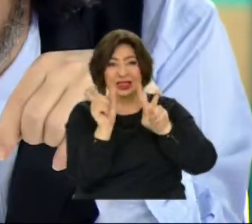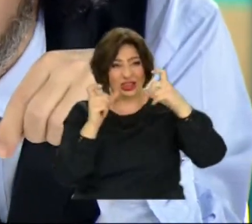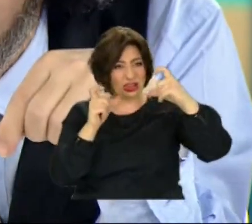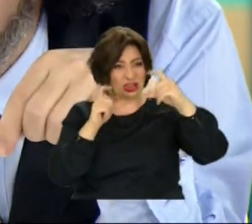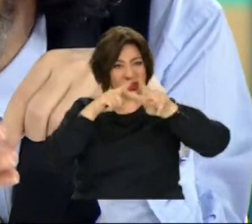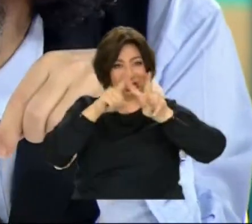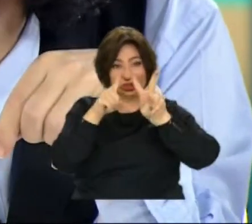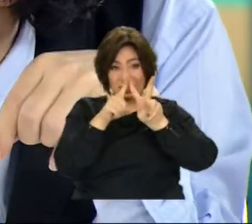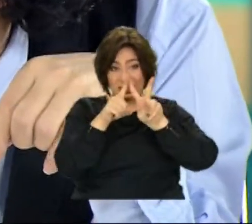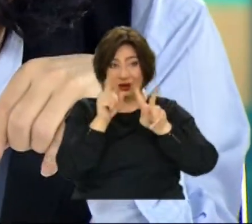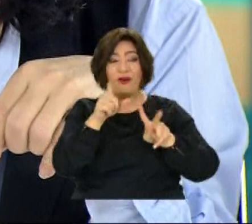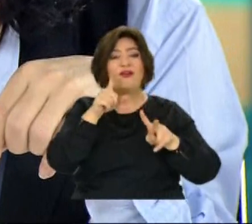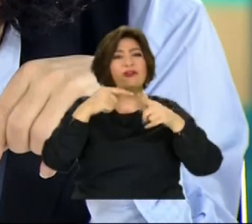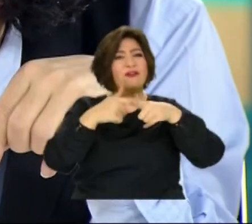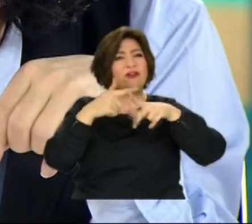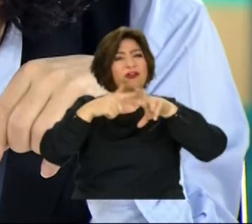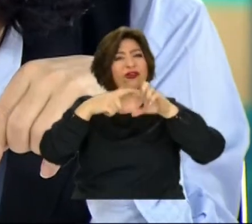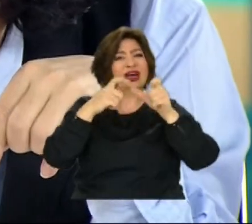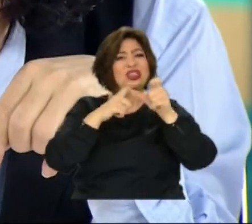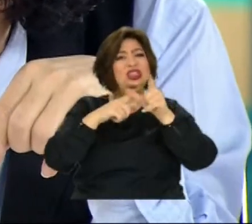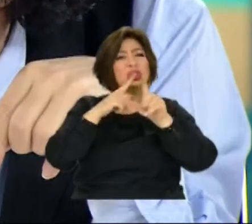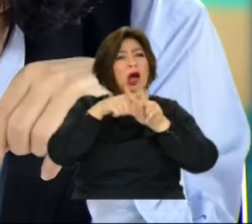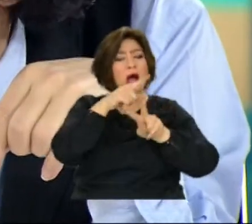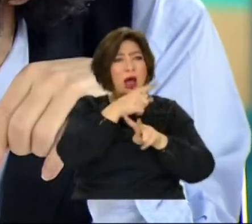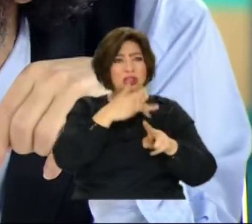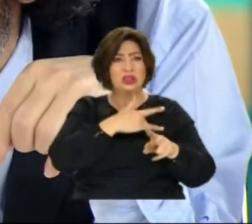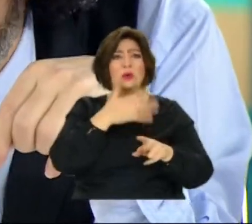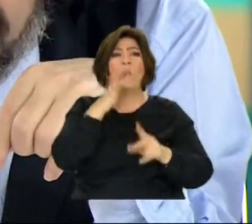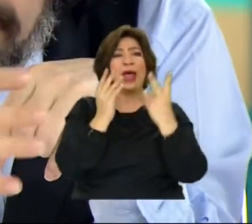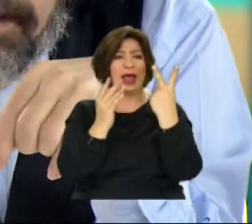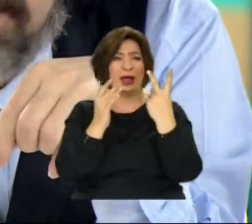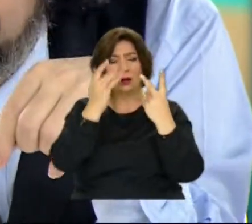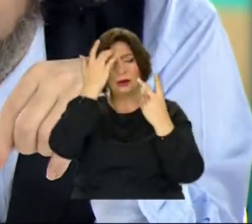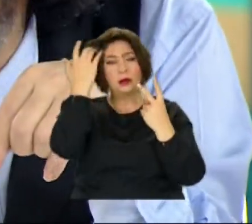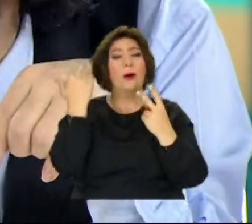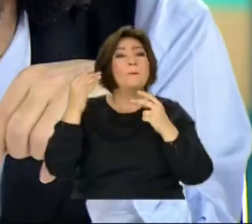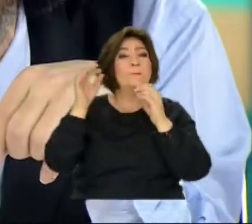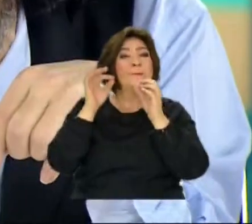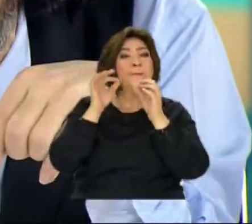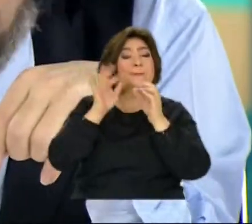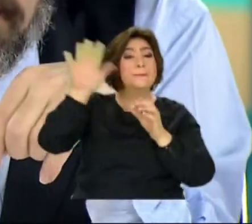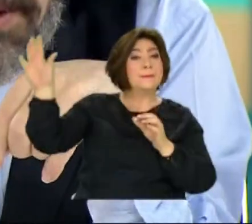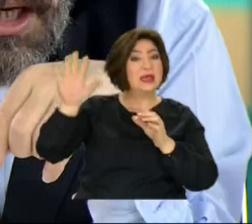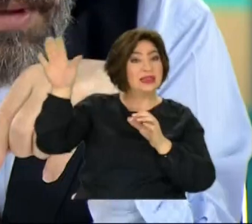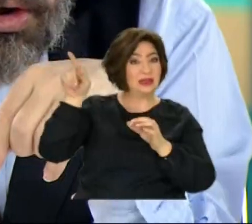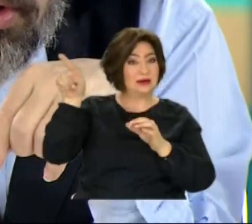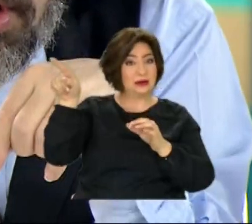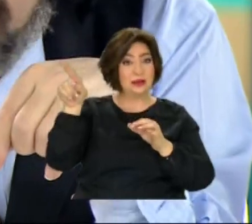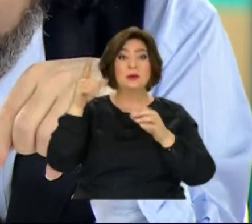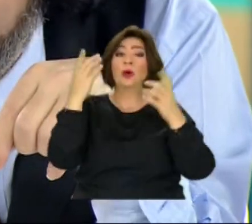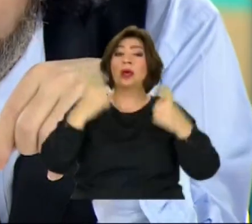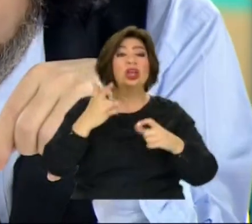dilimizde vardır. Şimdi normalde Farsça'da hangi dilde var başka? Can başka dillerde yok. Evet. Mesela Batı dillerinde can yok. Can, evet, diye bir kelime